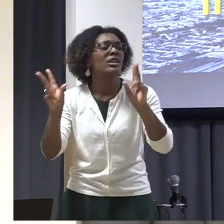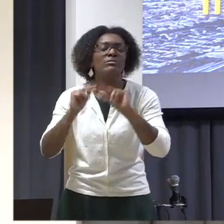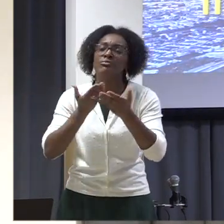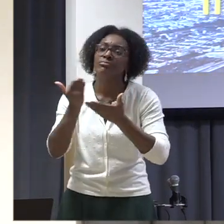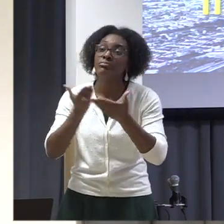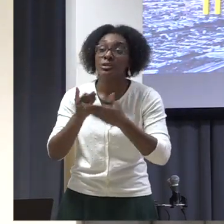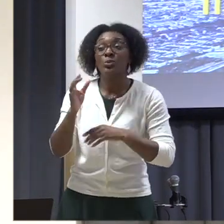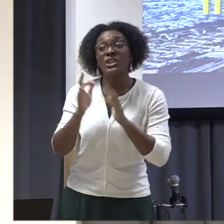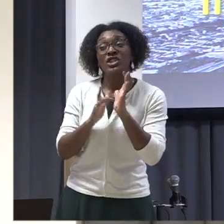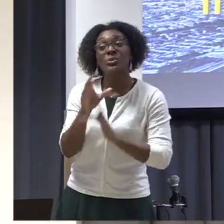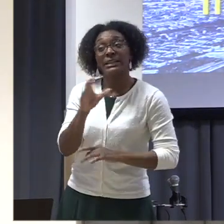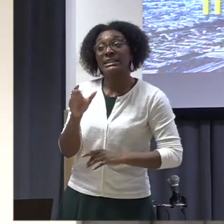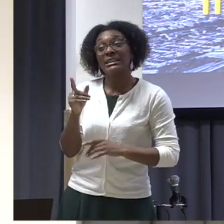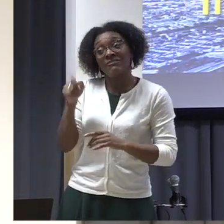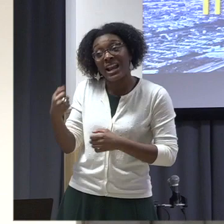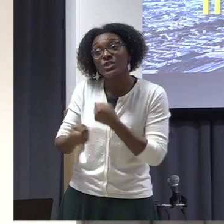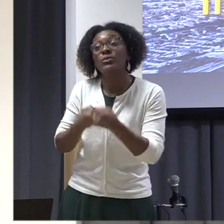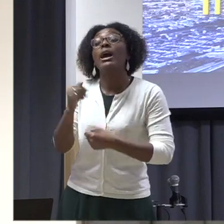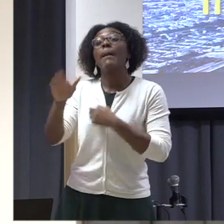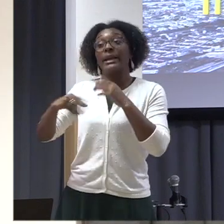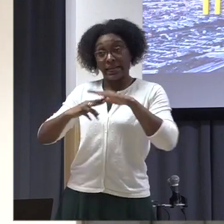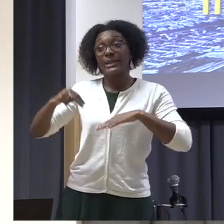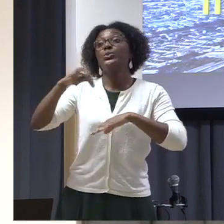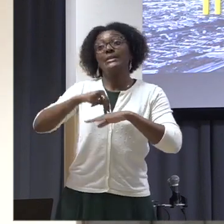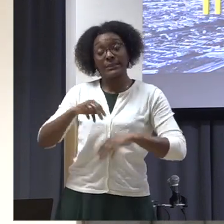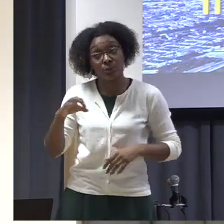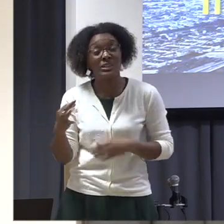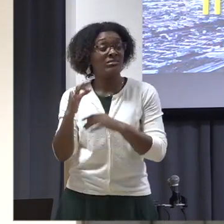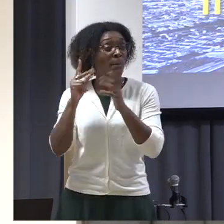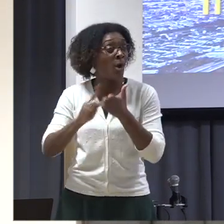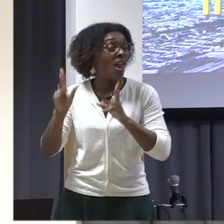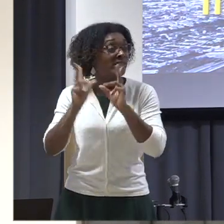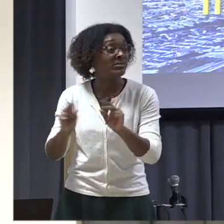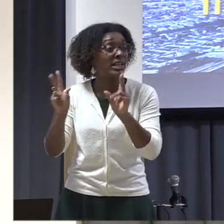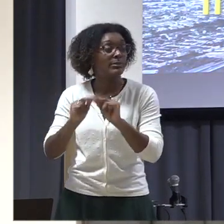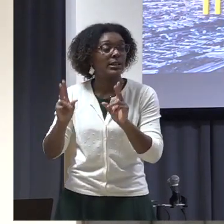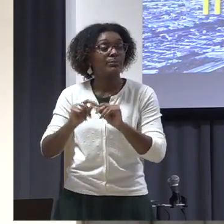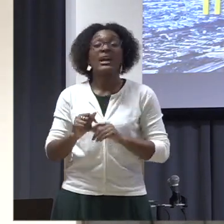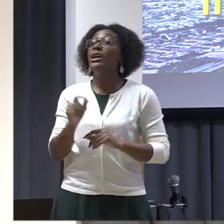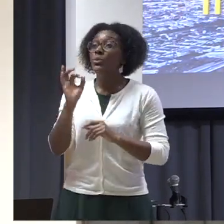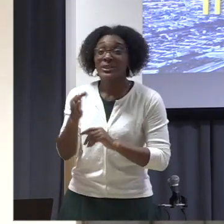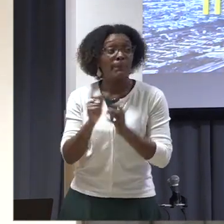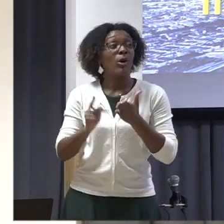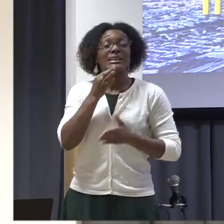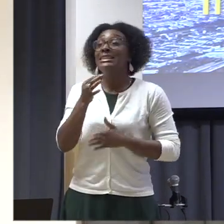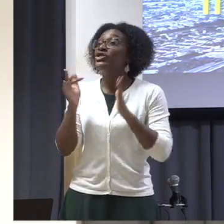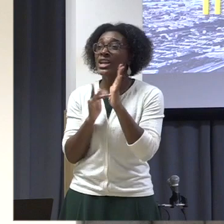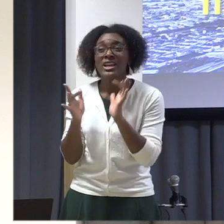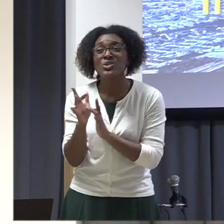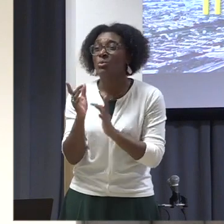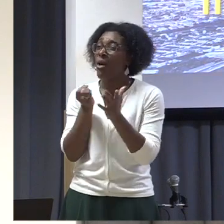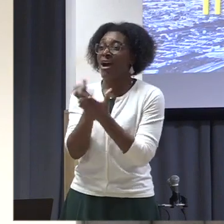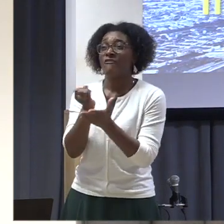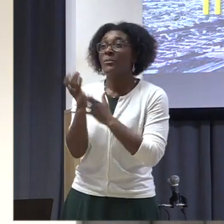devait s'ouvrir et ressuscité des morts et jésus que je vous annonce disait-il celui